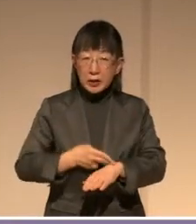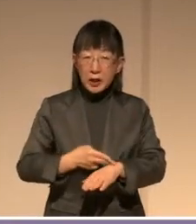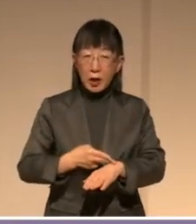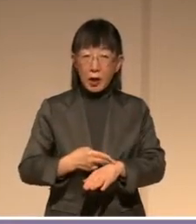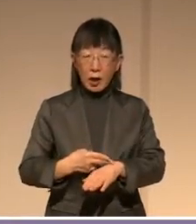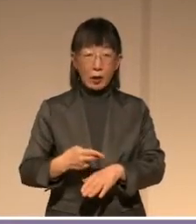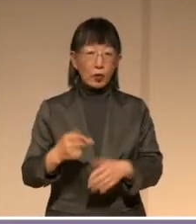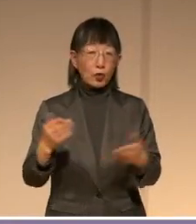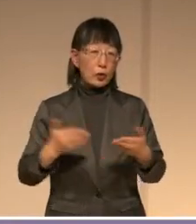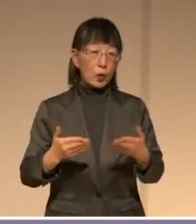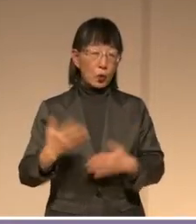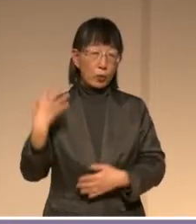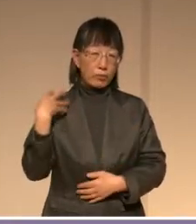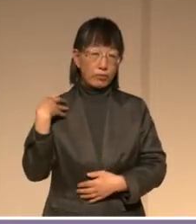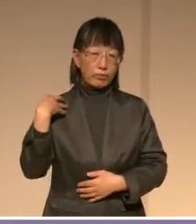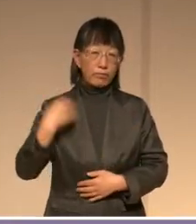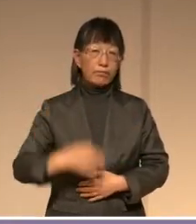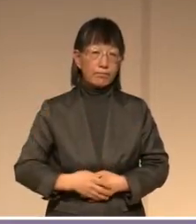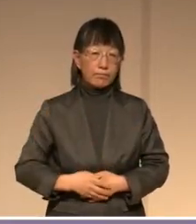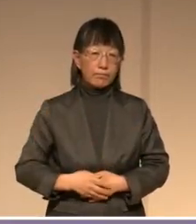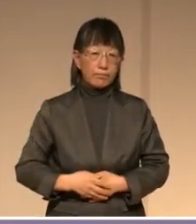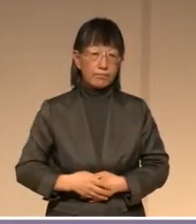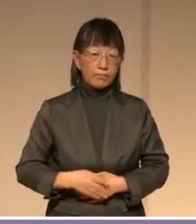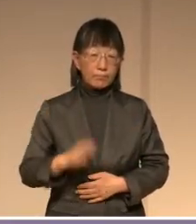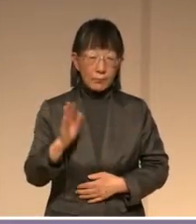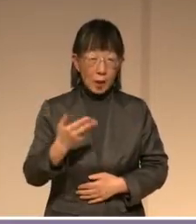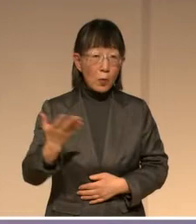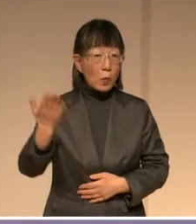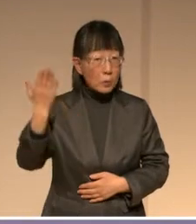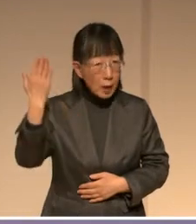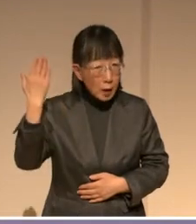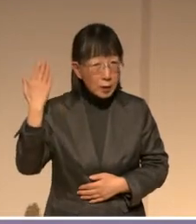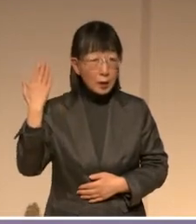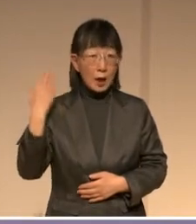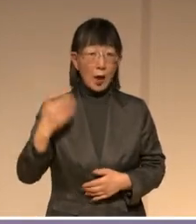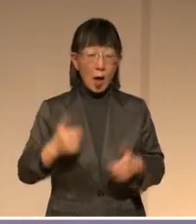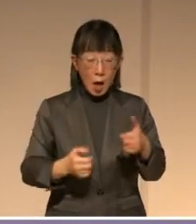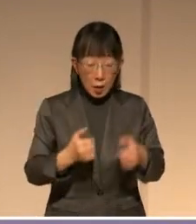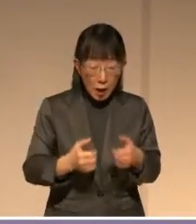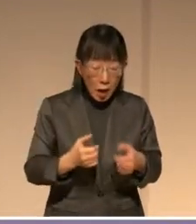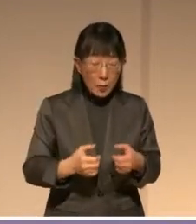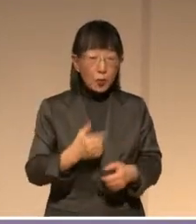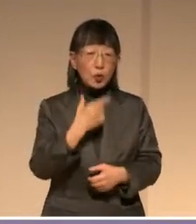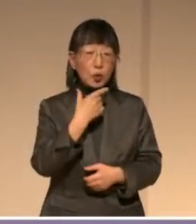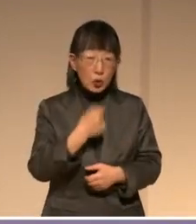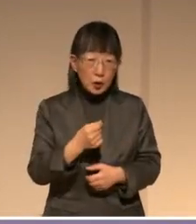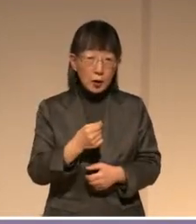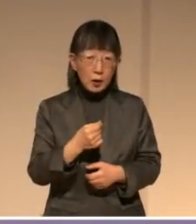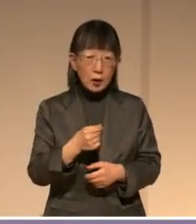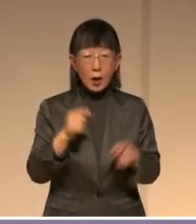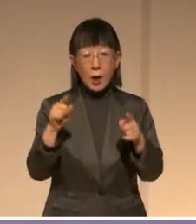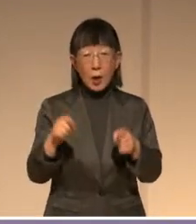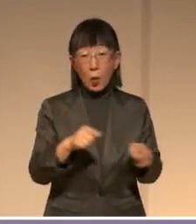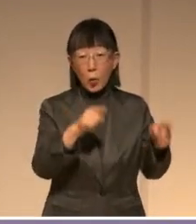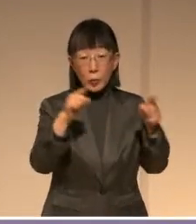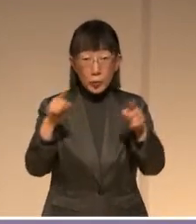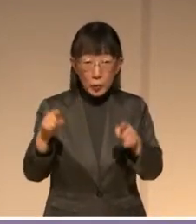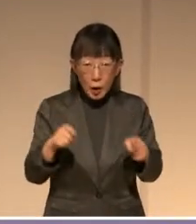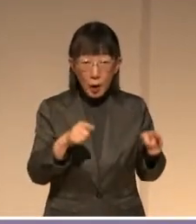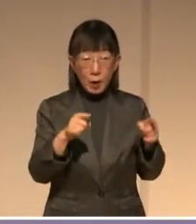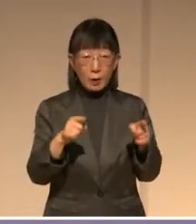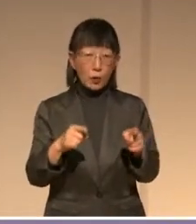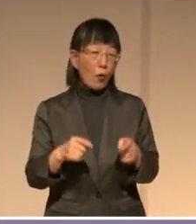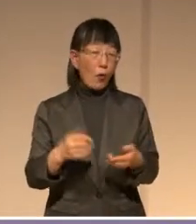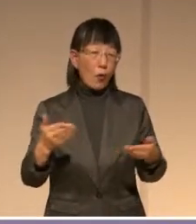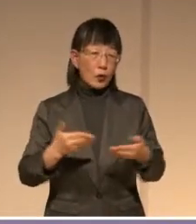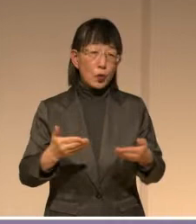もう昔からゲーム好き好き好き好きでこのコンピューターの世界に入ってそっちの方が断然長いんですけど